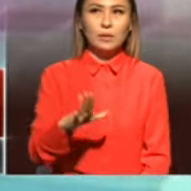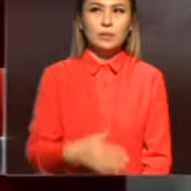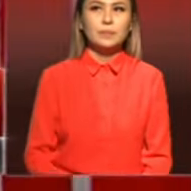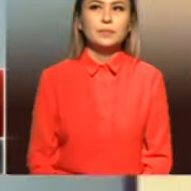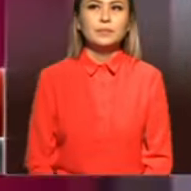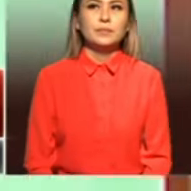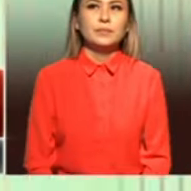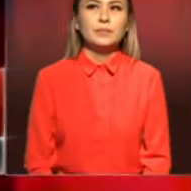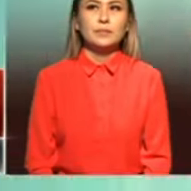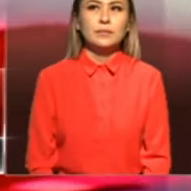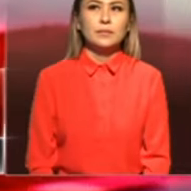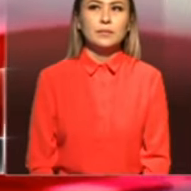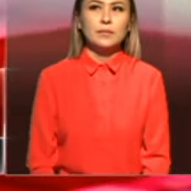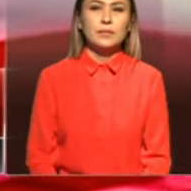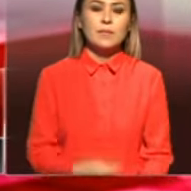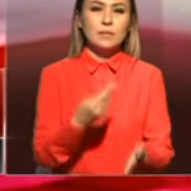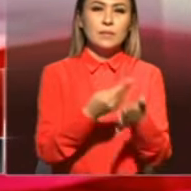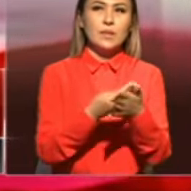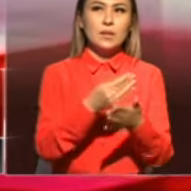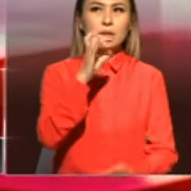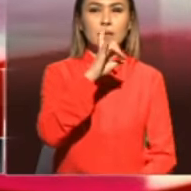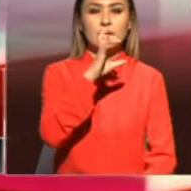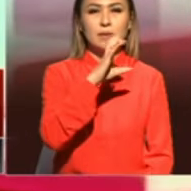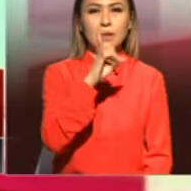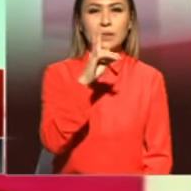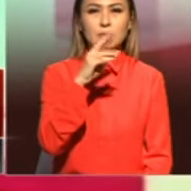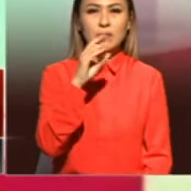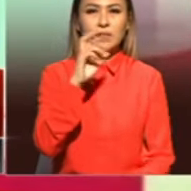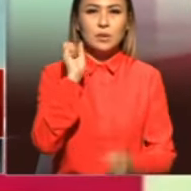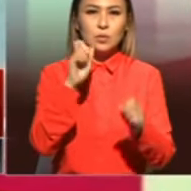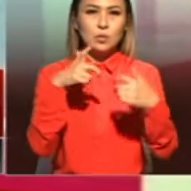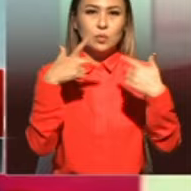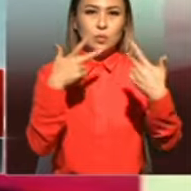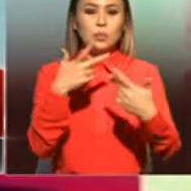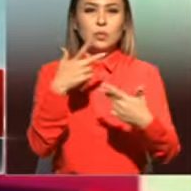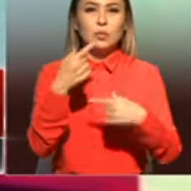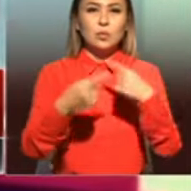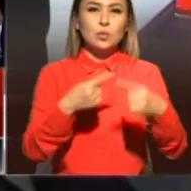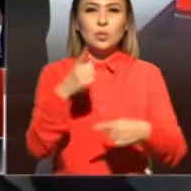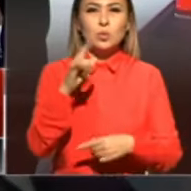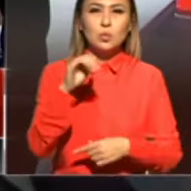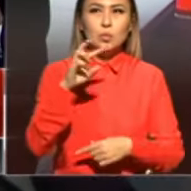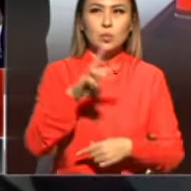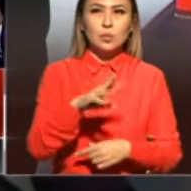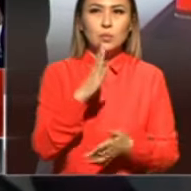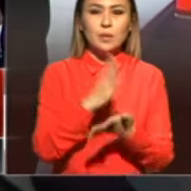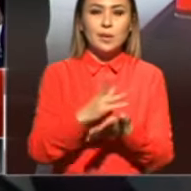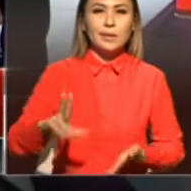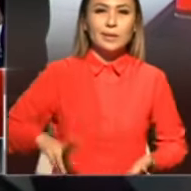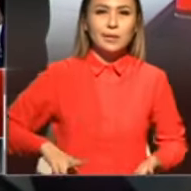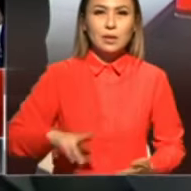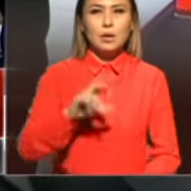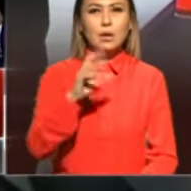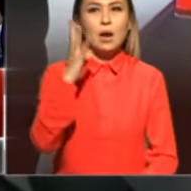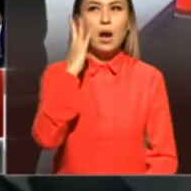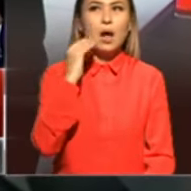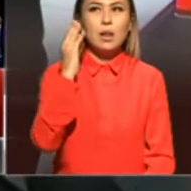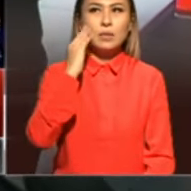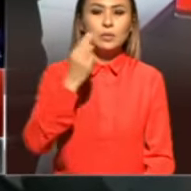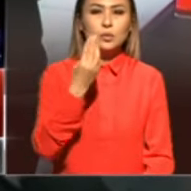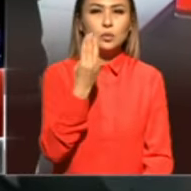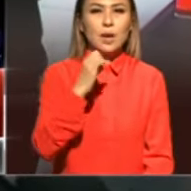аға. Қаржыгер Сәбит Рыспаев және Zoom байланыста зерттеу ресерч институт қоғамдық қорының директоры Алматыдан